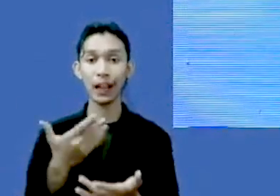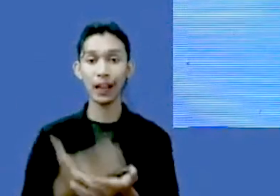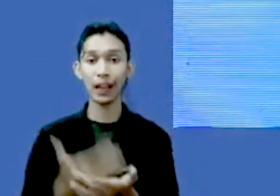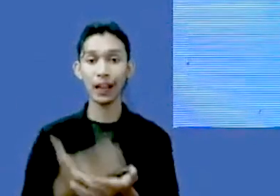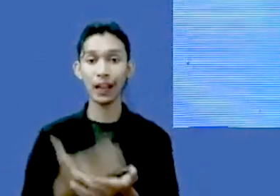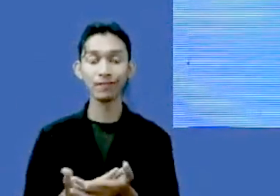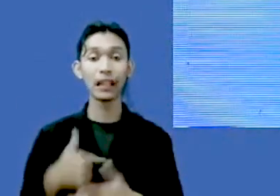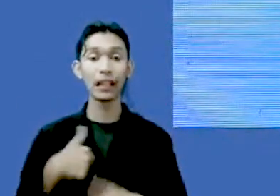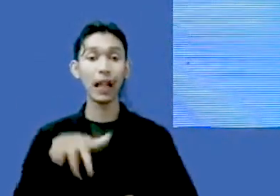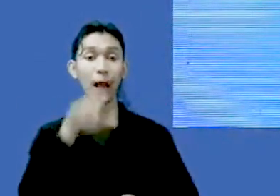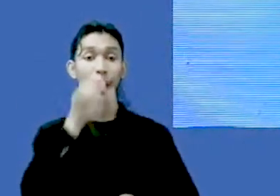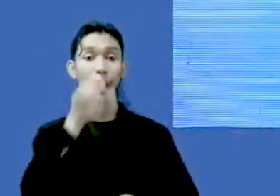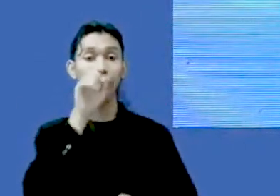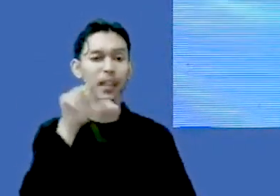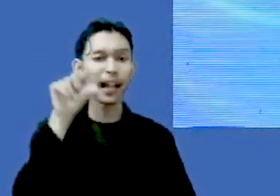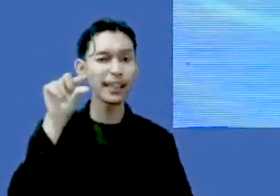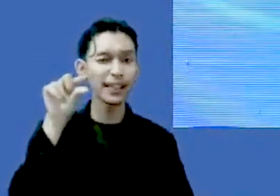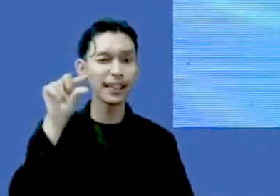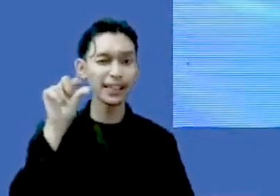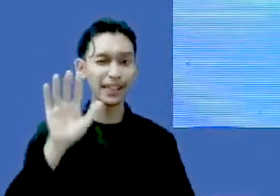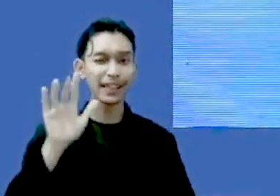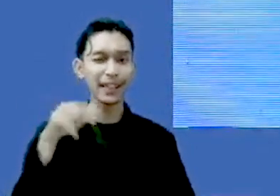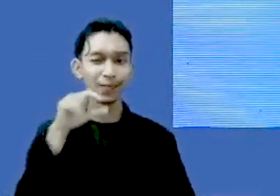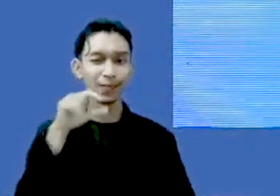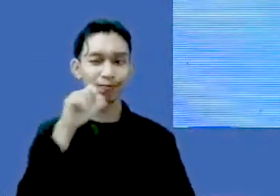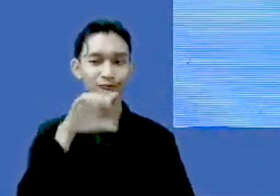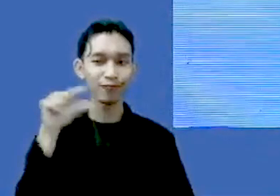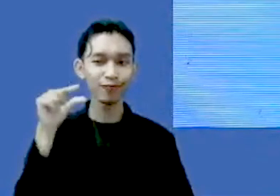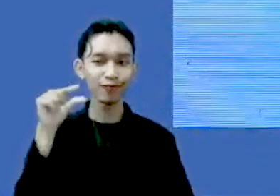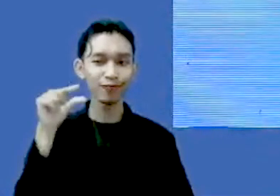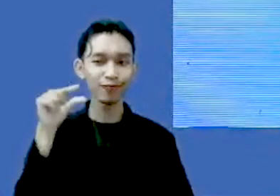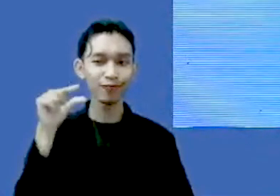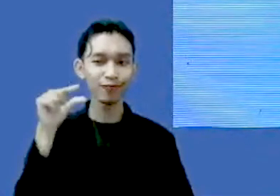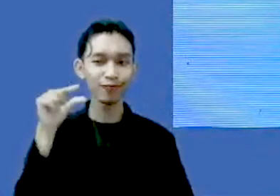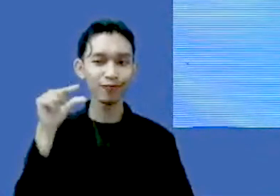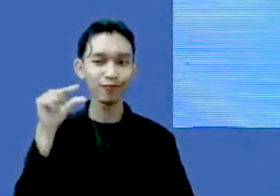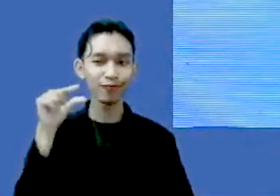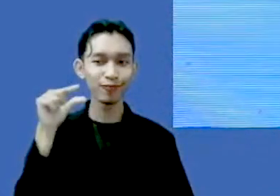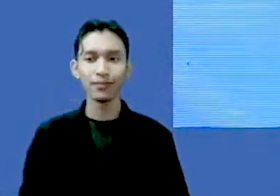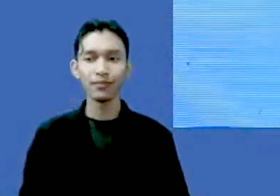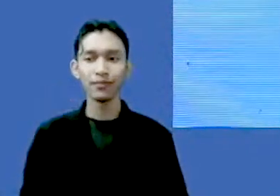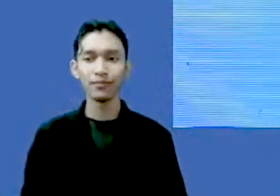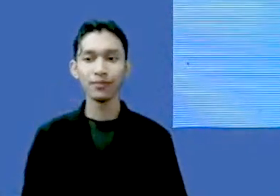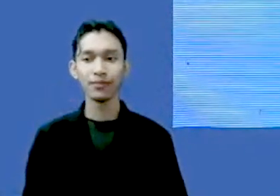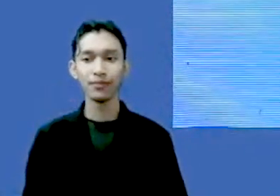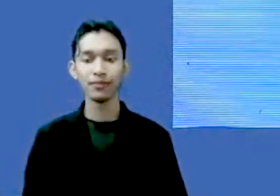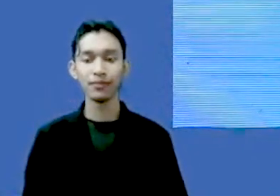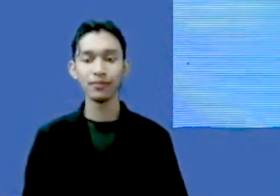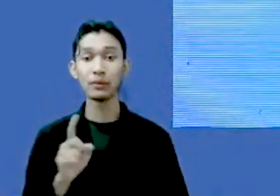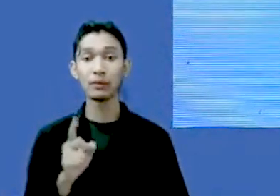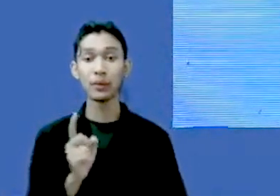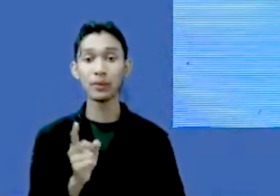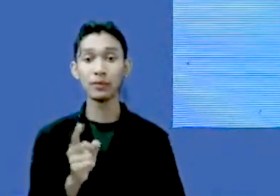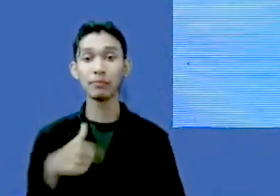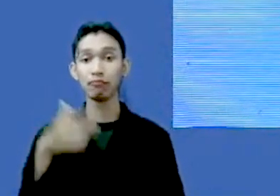bocor yg sedikit ya saya bocor sedikit ini Pak Boni yang paling paham sebetulnya karena beliau salah satu